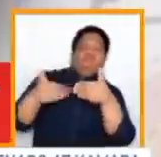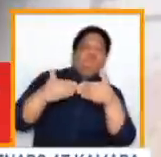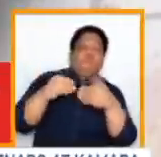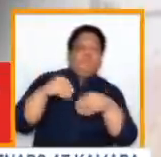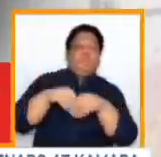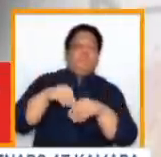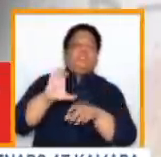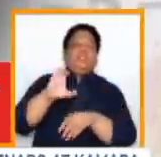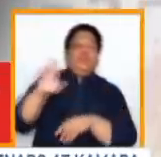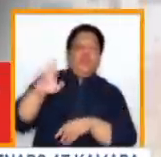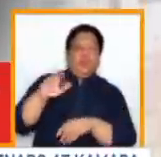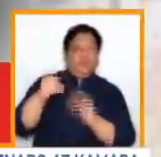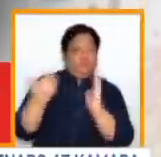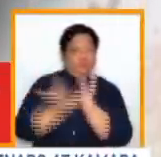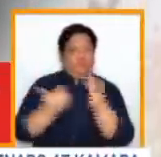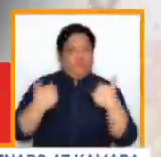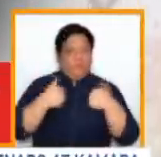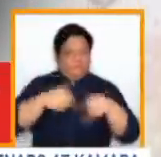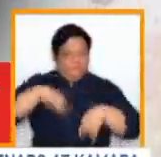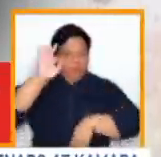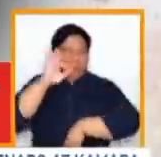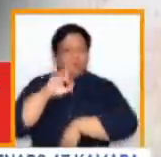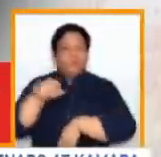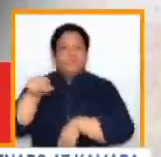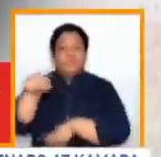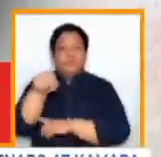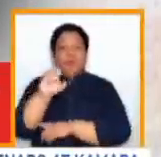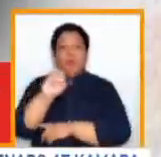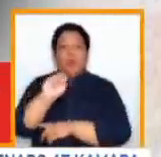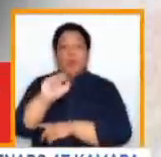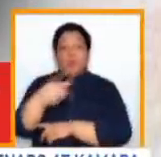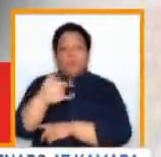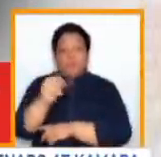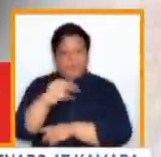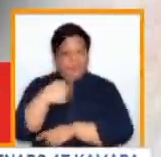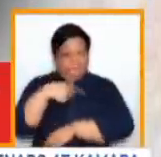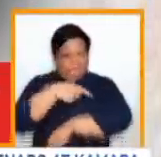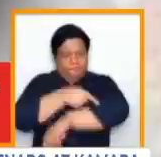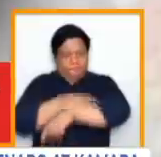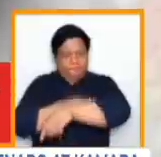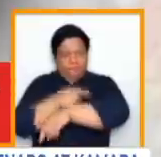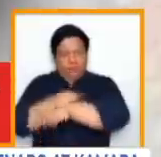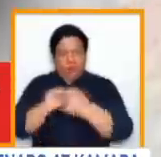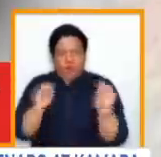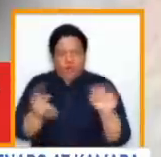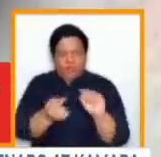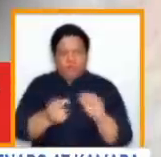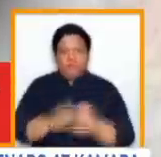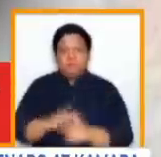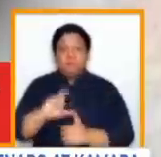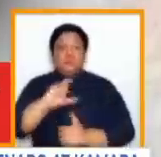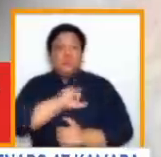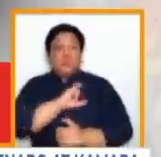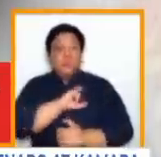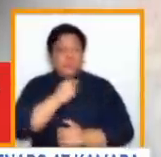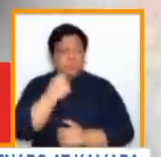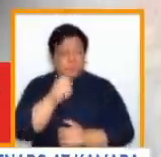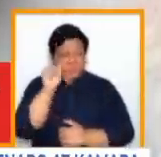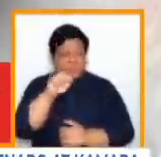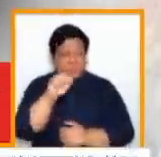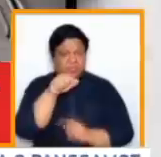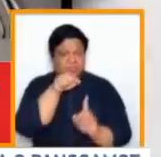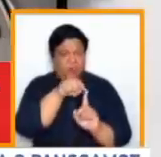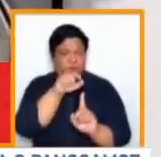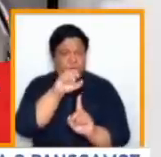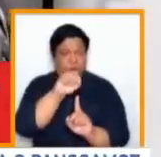mga marka sa braso ni Ongpin na nakita sa mugshot. Sabi naman ng PNP, tumutugma ang kwento ni Ongpin sa hawak